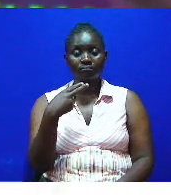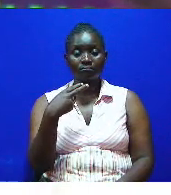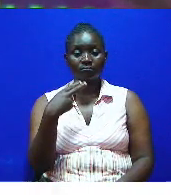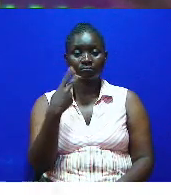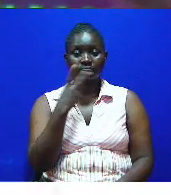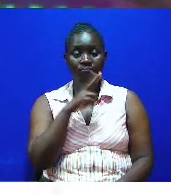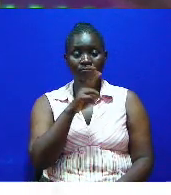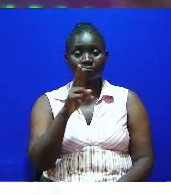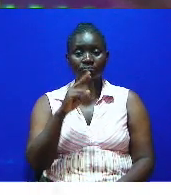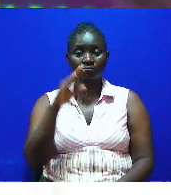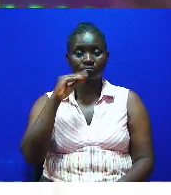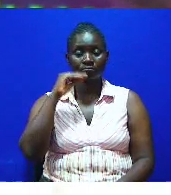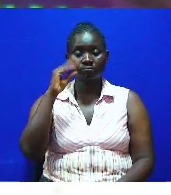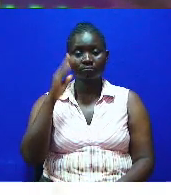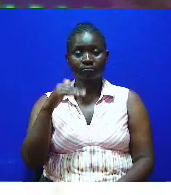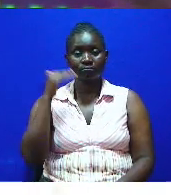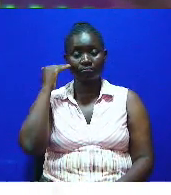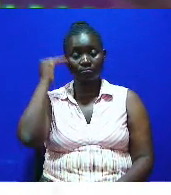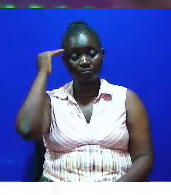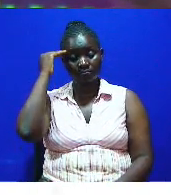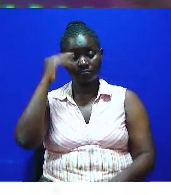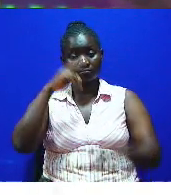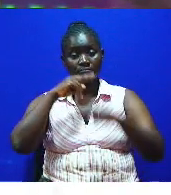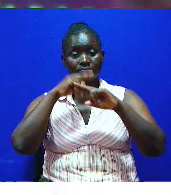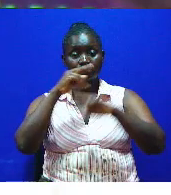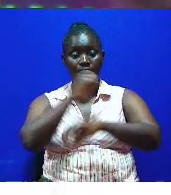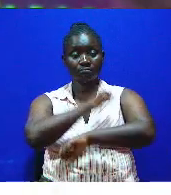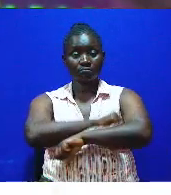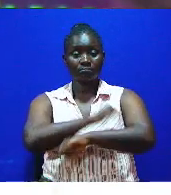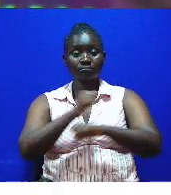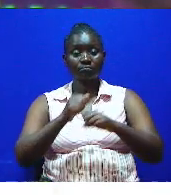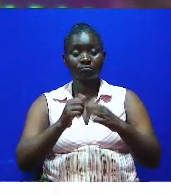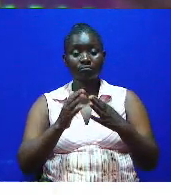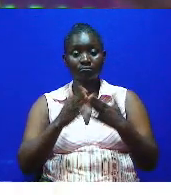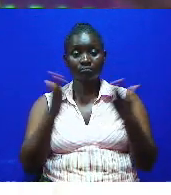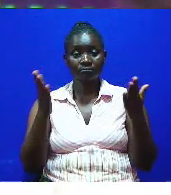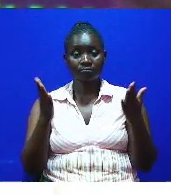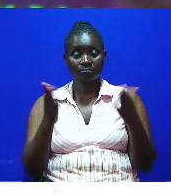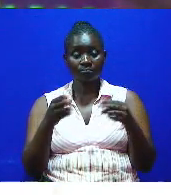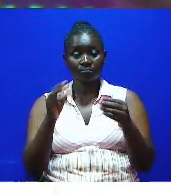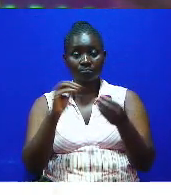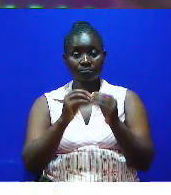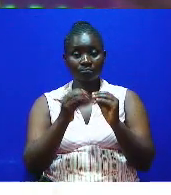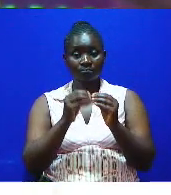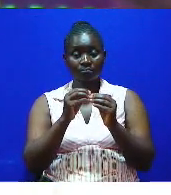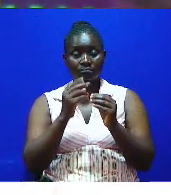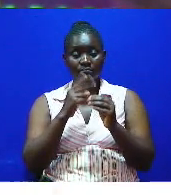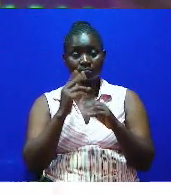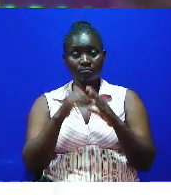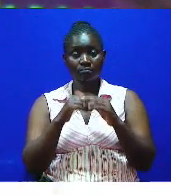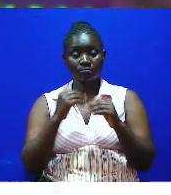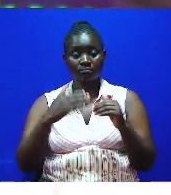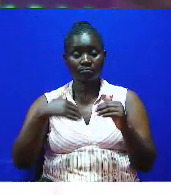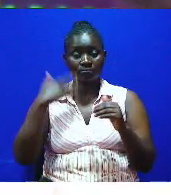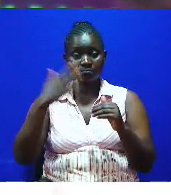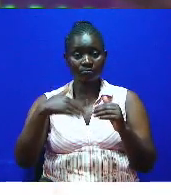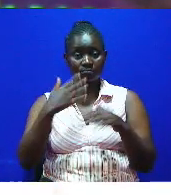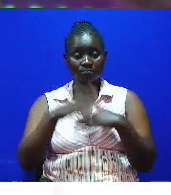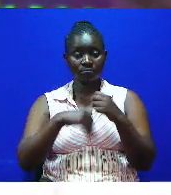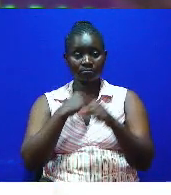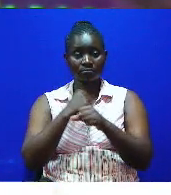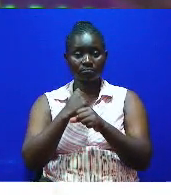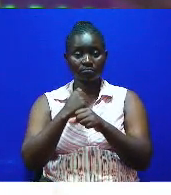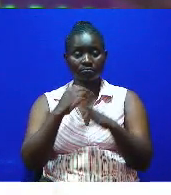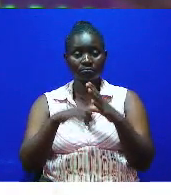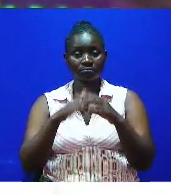baorokia ava nenebe chiskuruche chisekondali ibibaba kubuka tukachinga kichege karokiapo gia kera omwaka ime ye